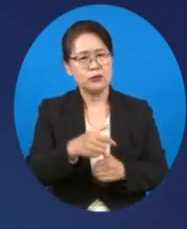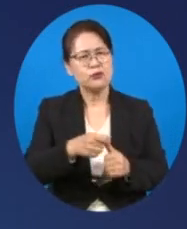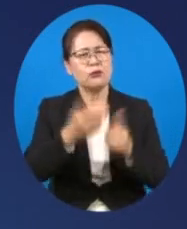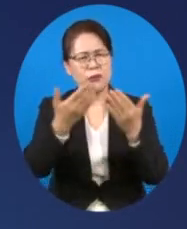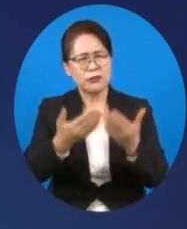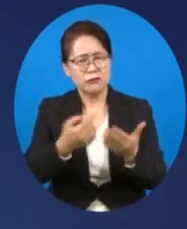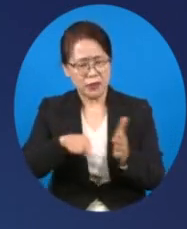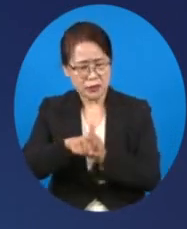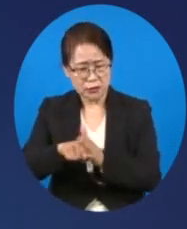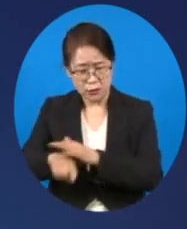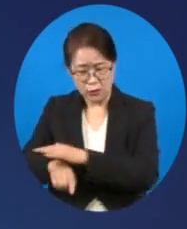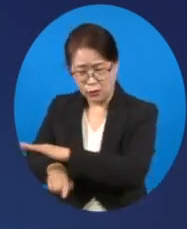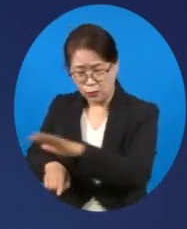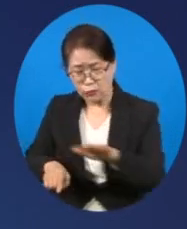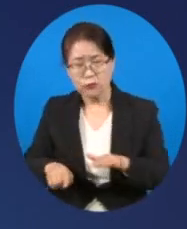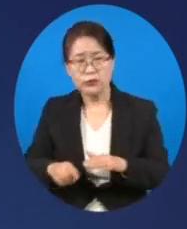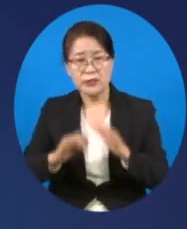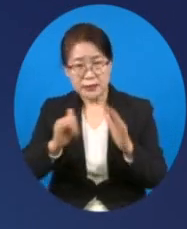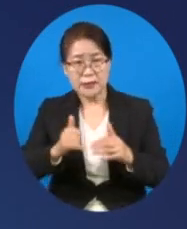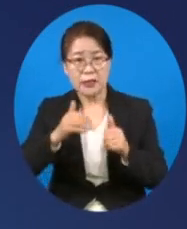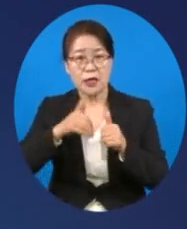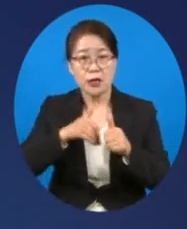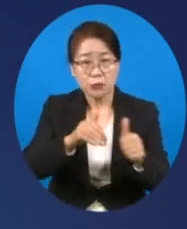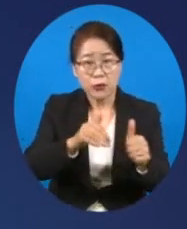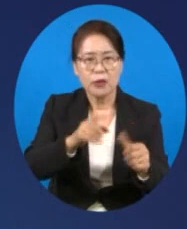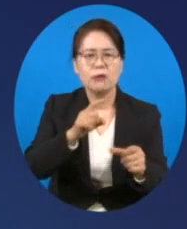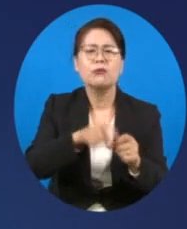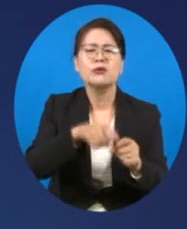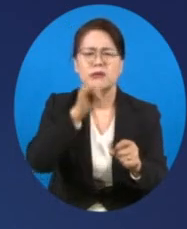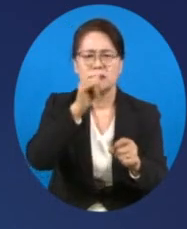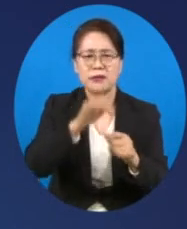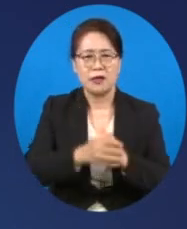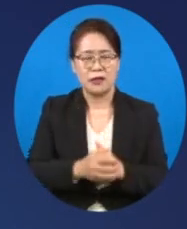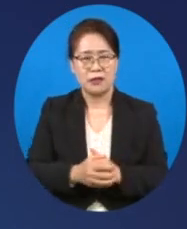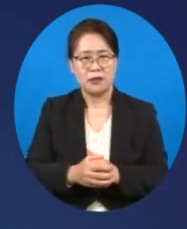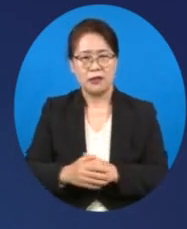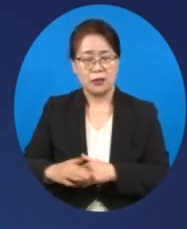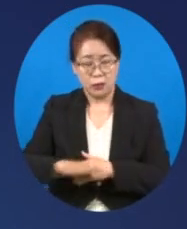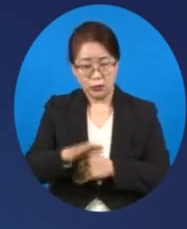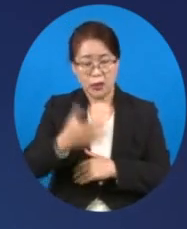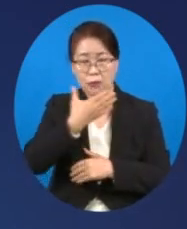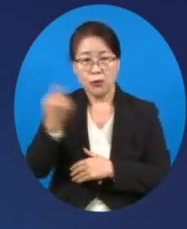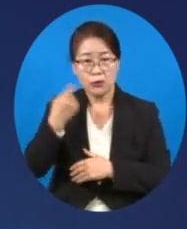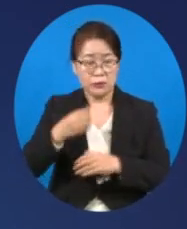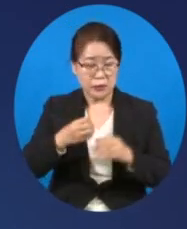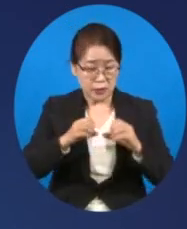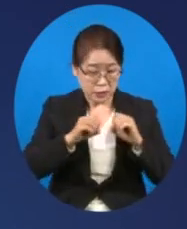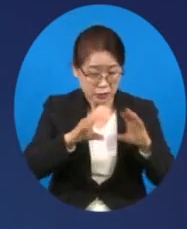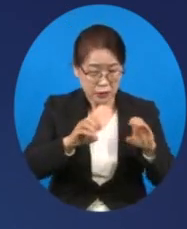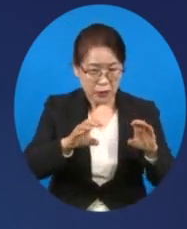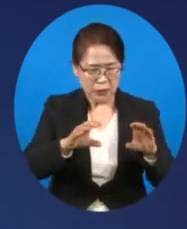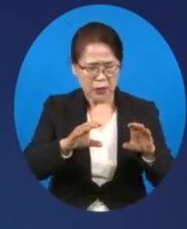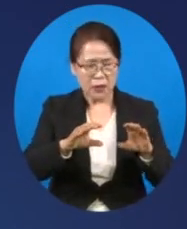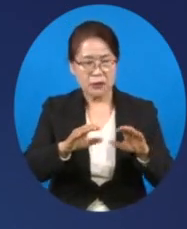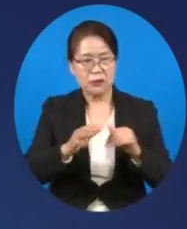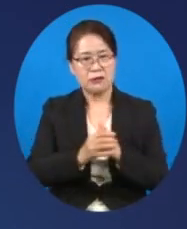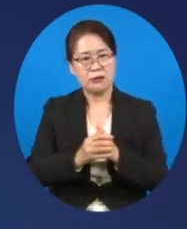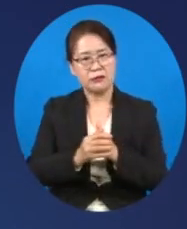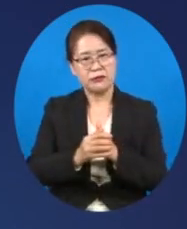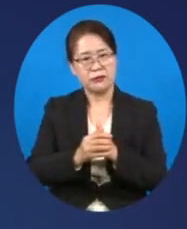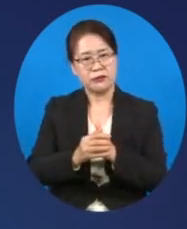예상 가운데 보내실 것입니다 우리가이 복음을 전하면 성령의 능력을 힘입어 복음을 전하면